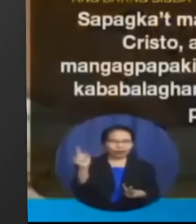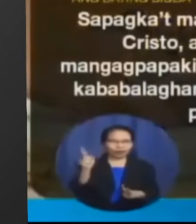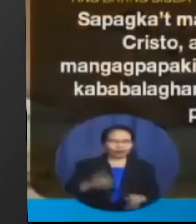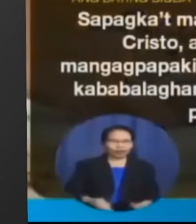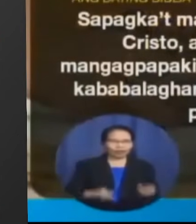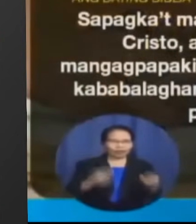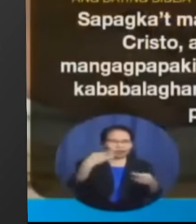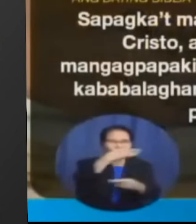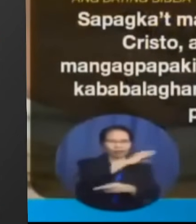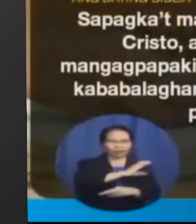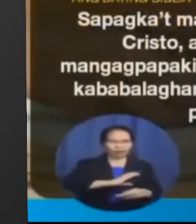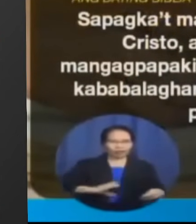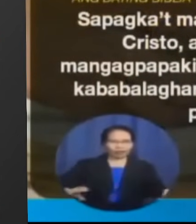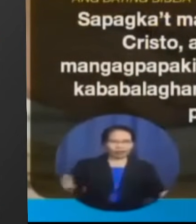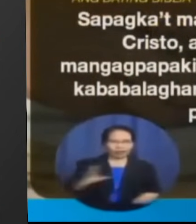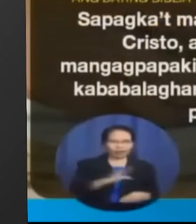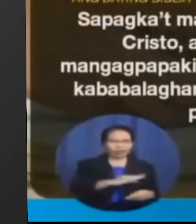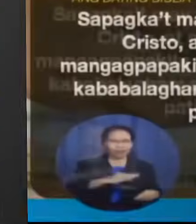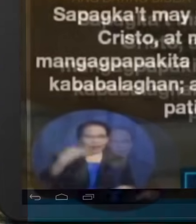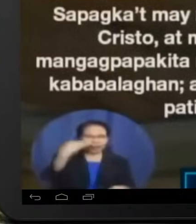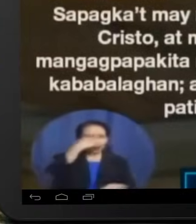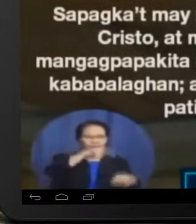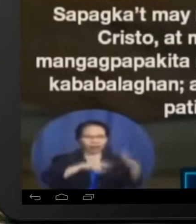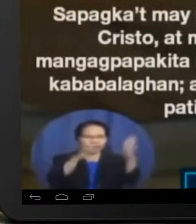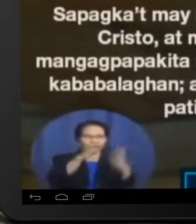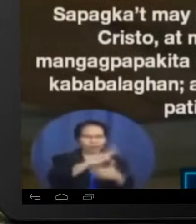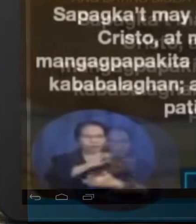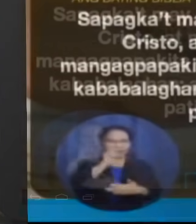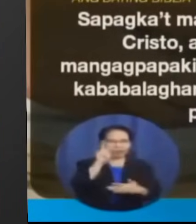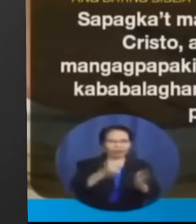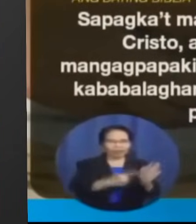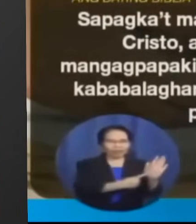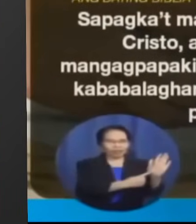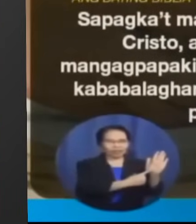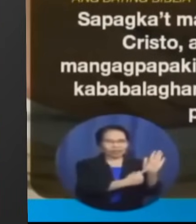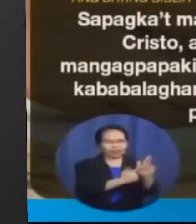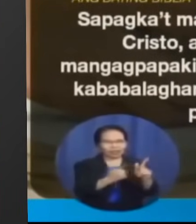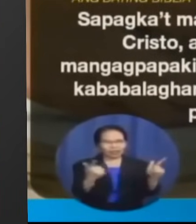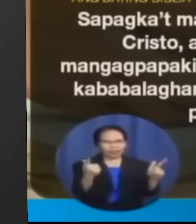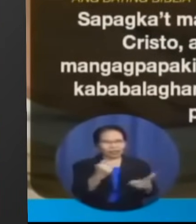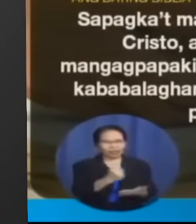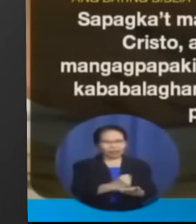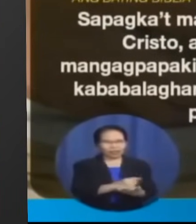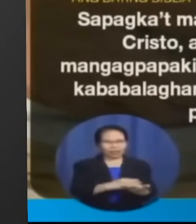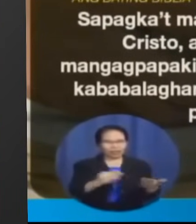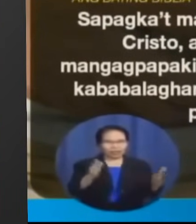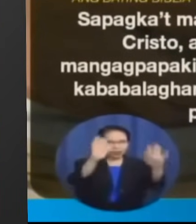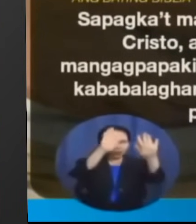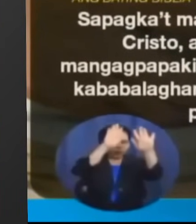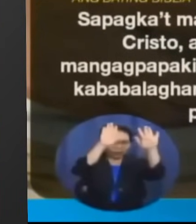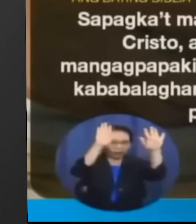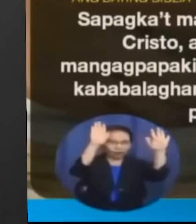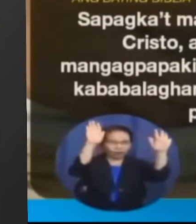Sapagkat may magsisilitaw na mga bulaang Kristo at mga bulaang propeta at magpapakita ng